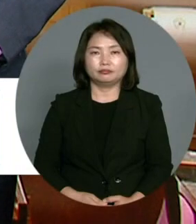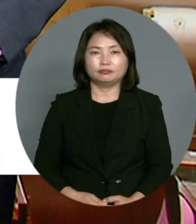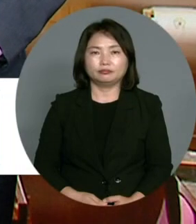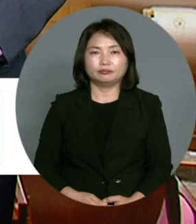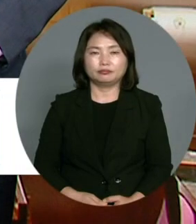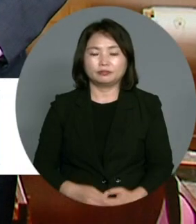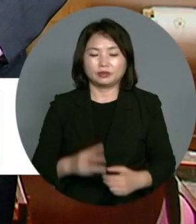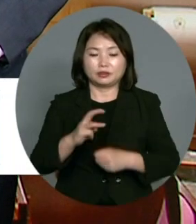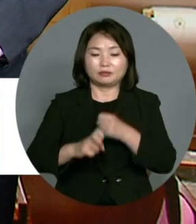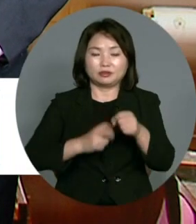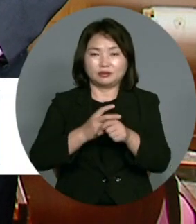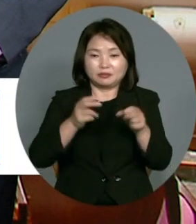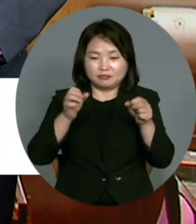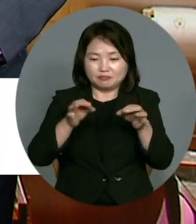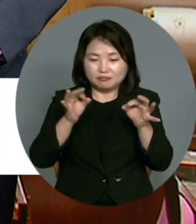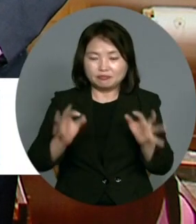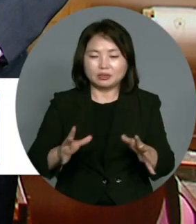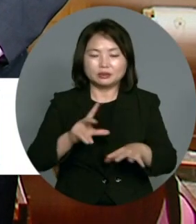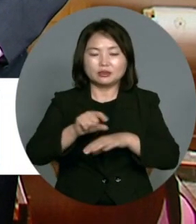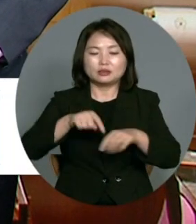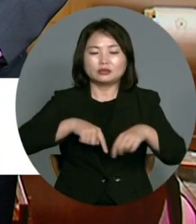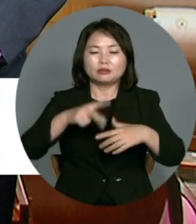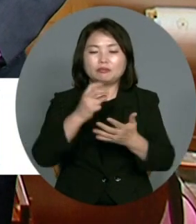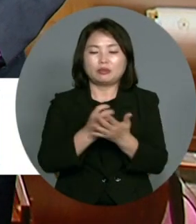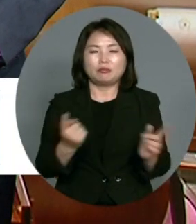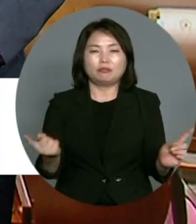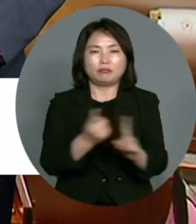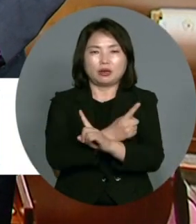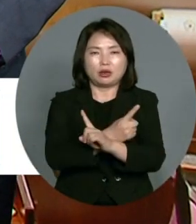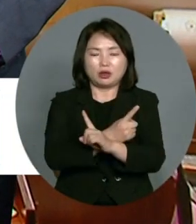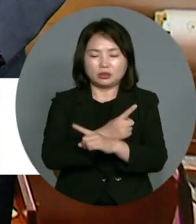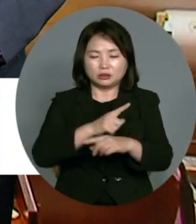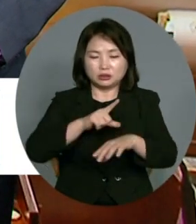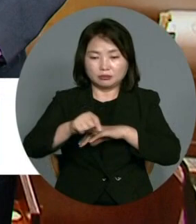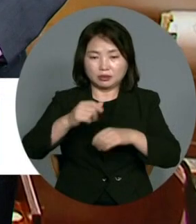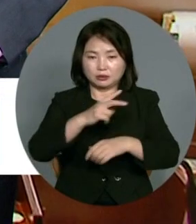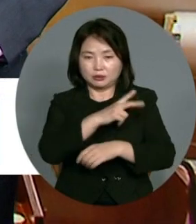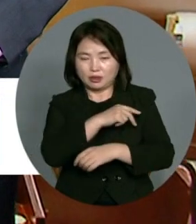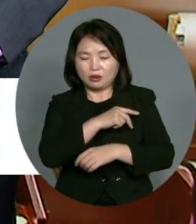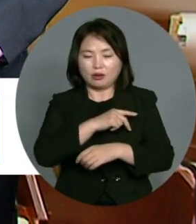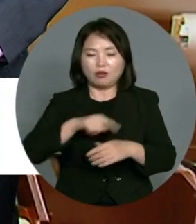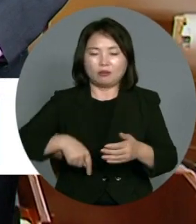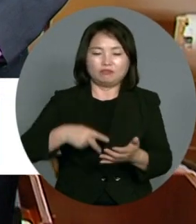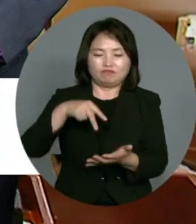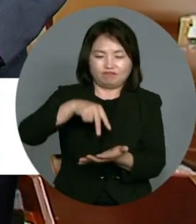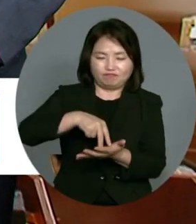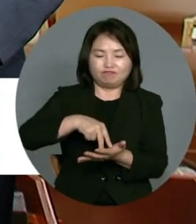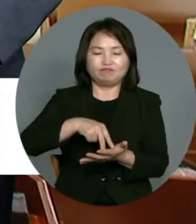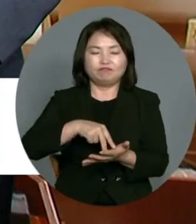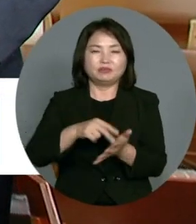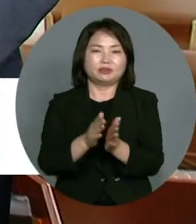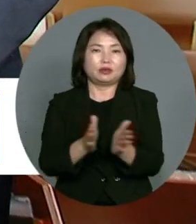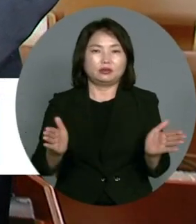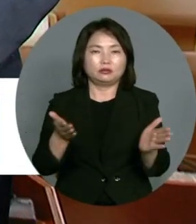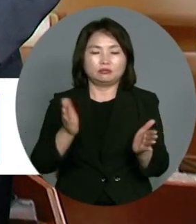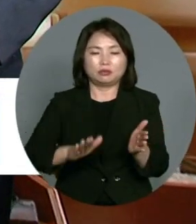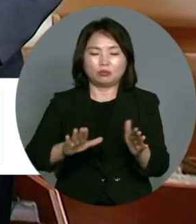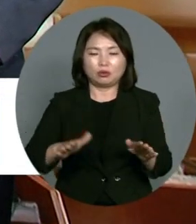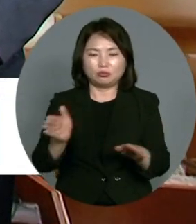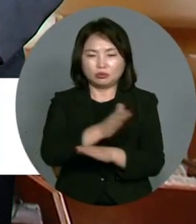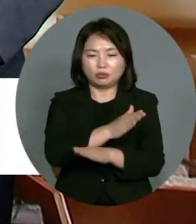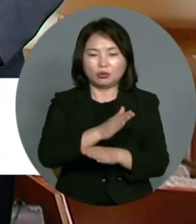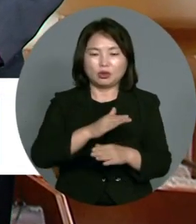32년만에 지방자치 법이 전면 개정되면서 지방의회가 홀로 서게 나서고 있습니다 우선 올해부터